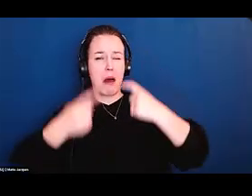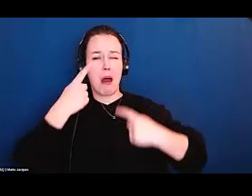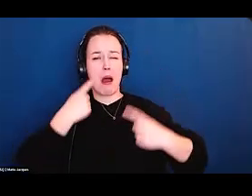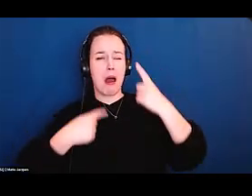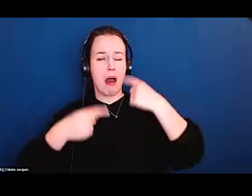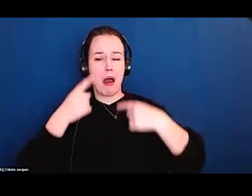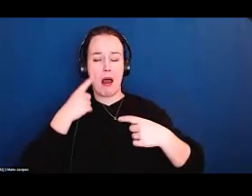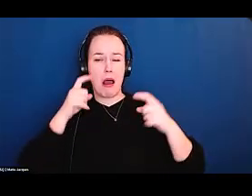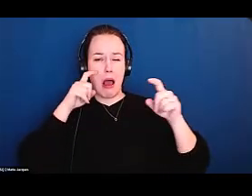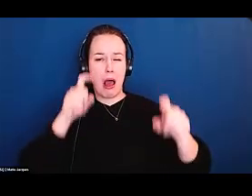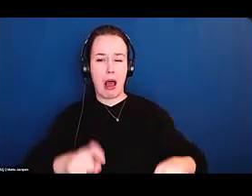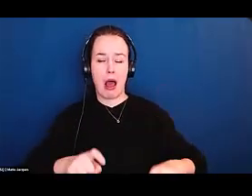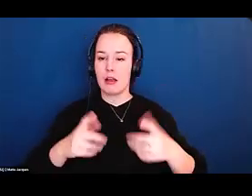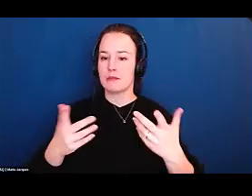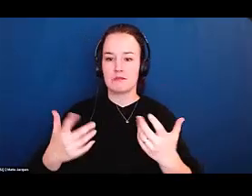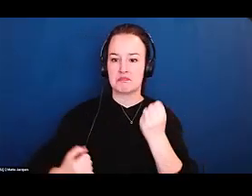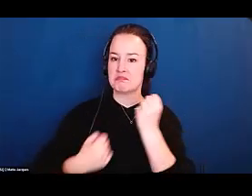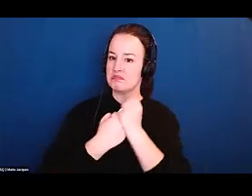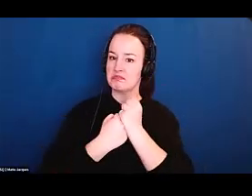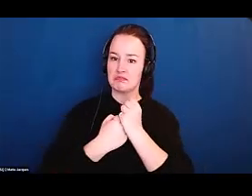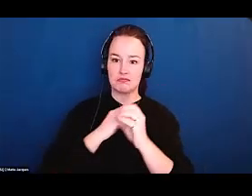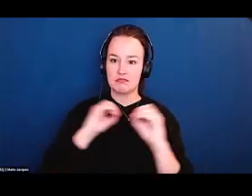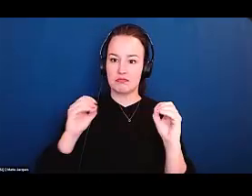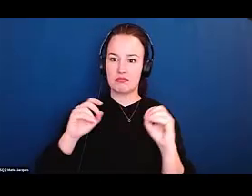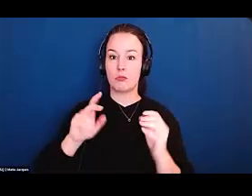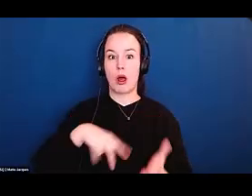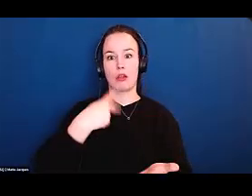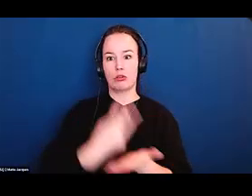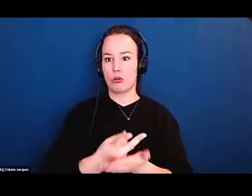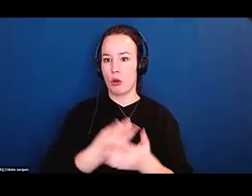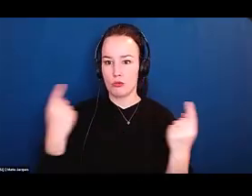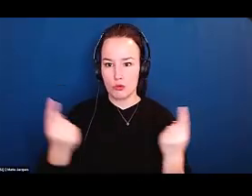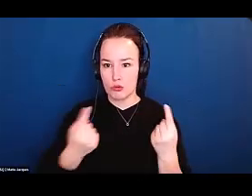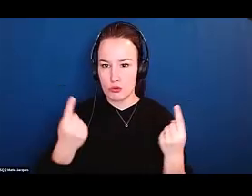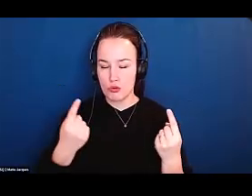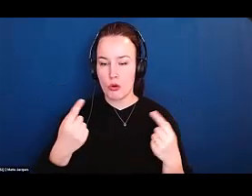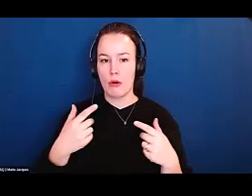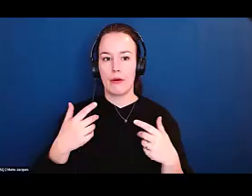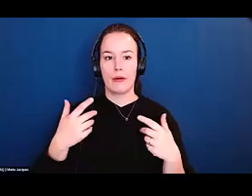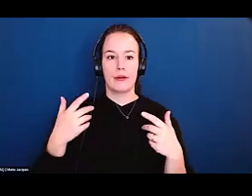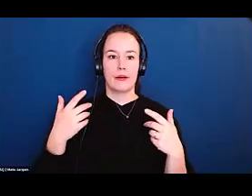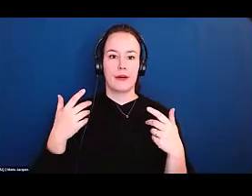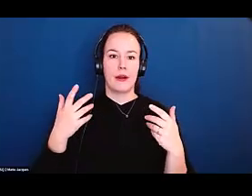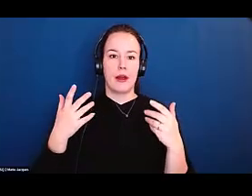passait. Je n'ai pas eu de soutien. J'arrêtais pas de tomber. J'ai,